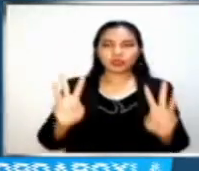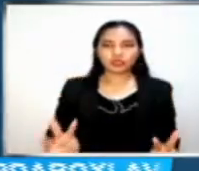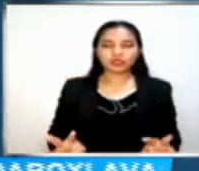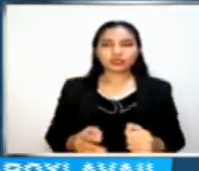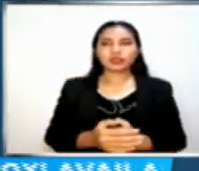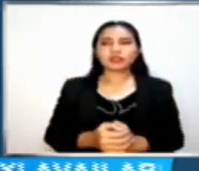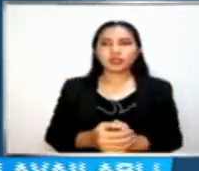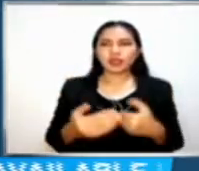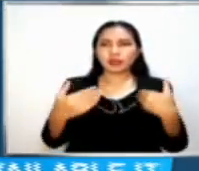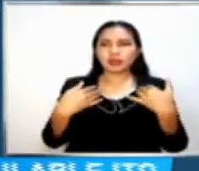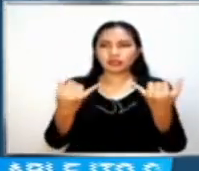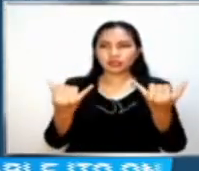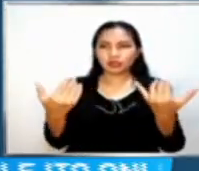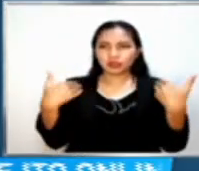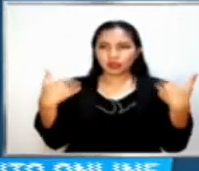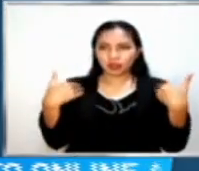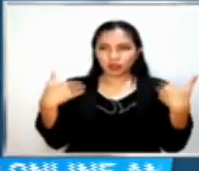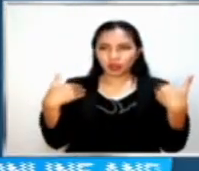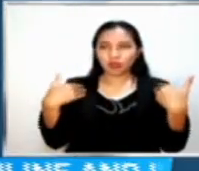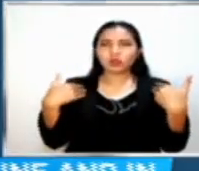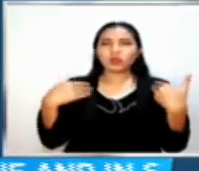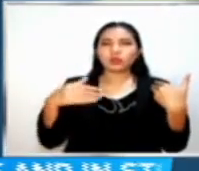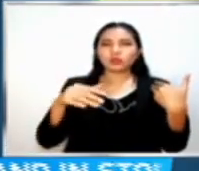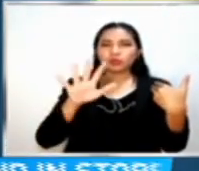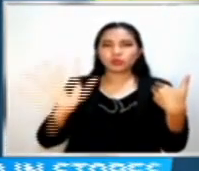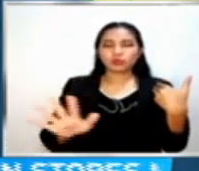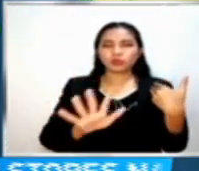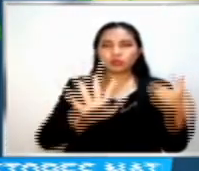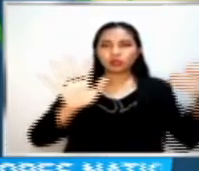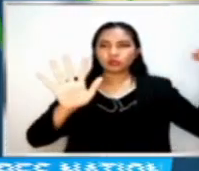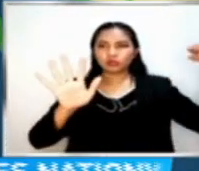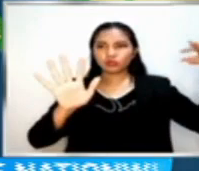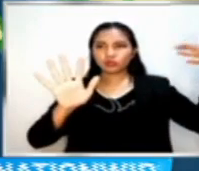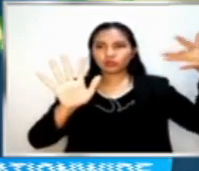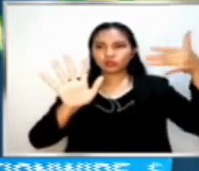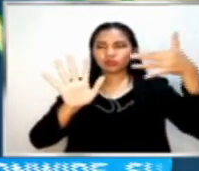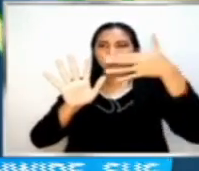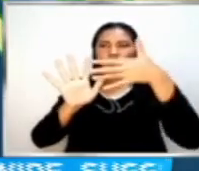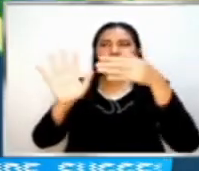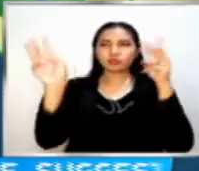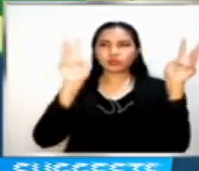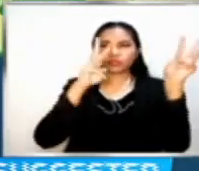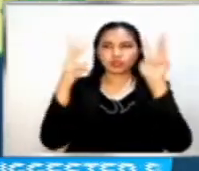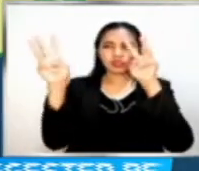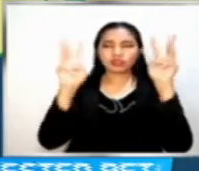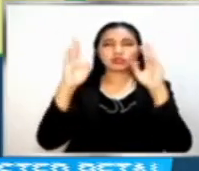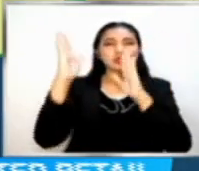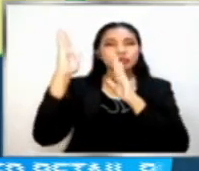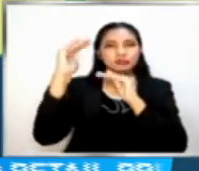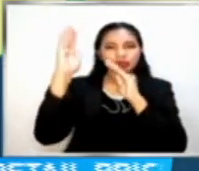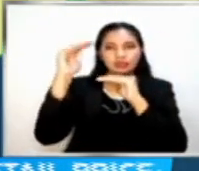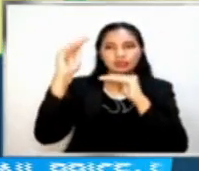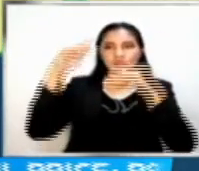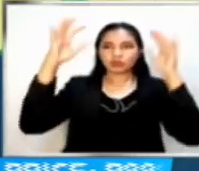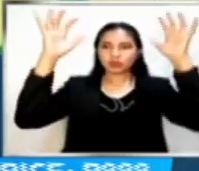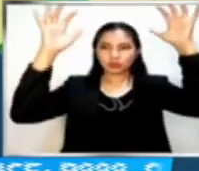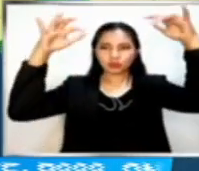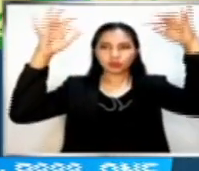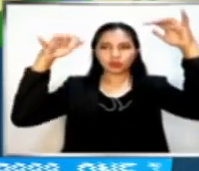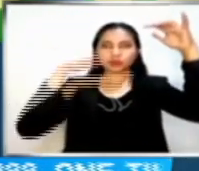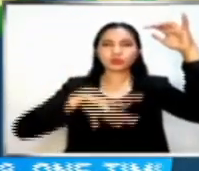kasalukuyang umiiral sa bansa. At base po sa rainfall forecast ng Metro Weather, asahan ang pag-uulan sa halos buong